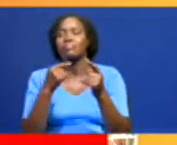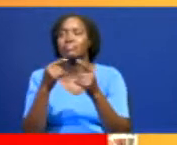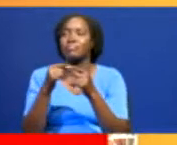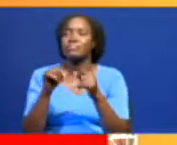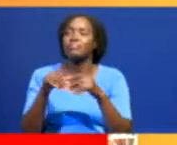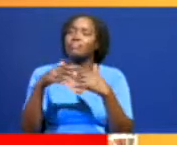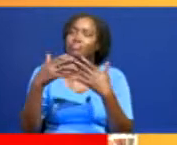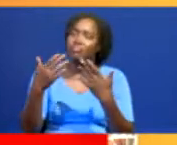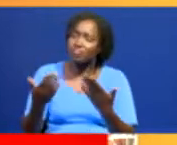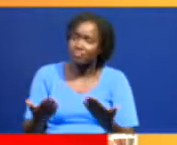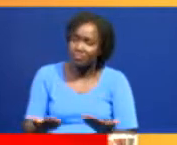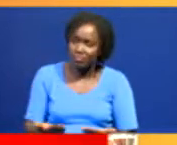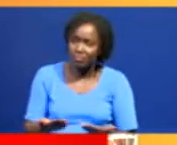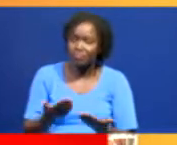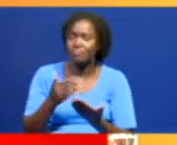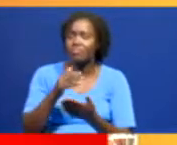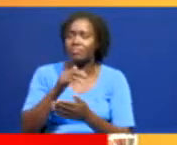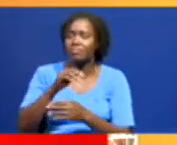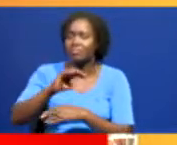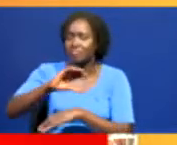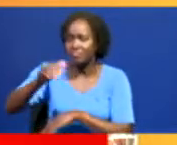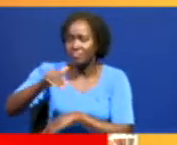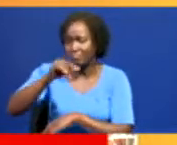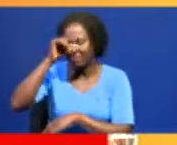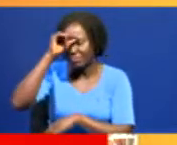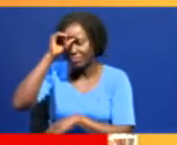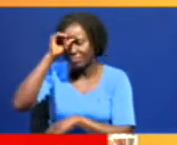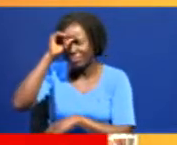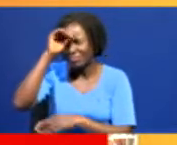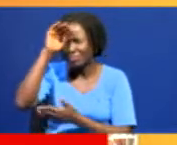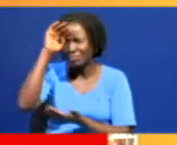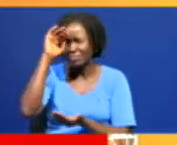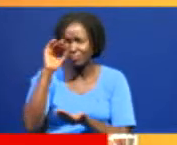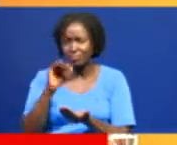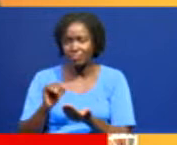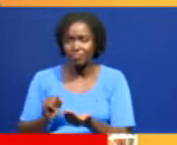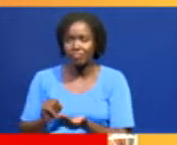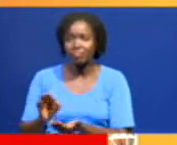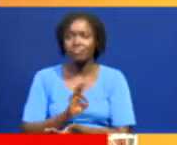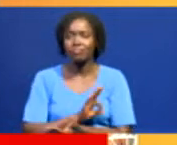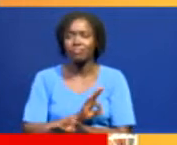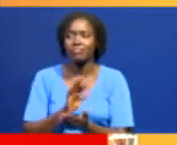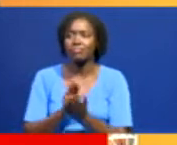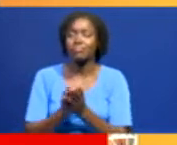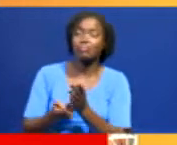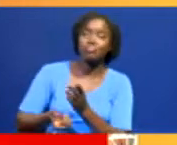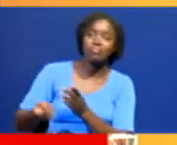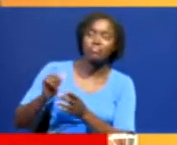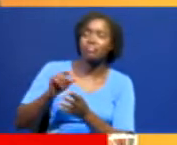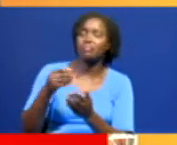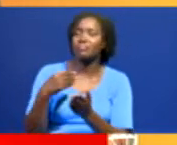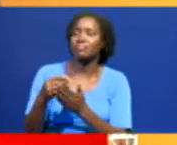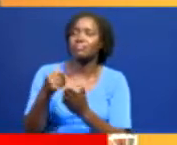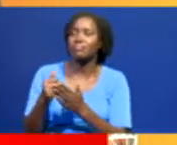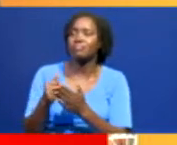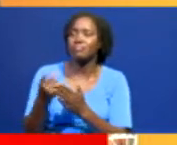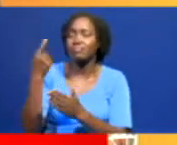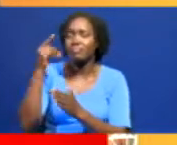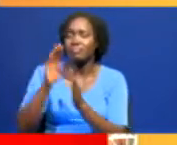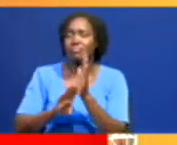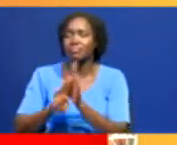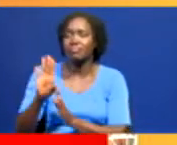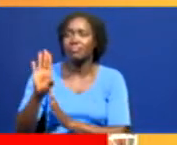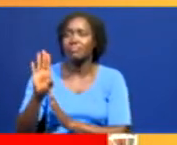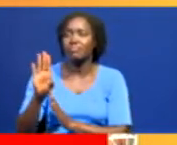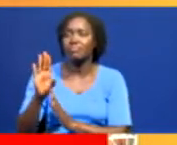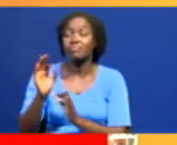jinsi ambavyo serikali za gatuzi zitapunguza wafanyikazi na kuongeza pesa ambazo zinatakana kwenda kwa maendeleo. Ningependa